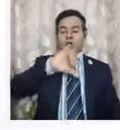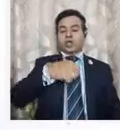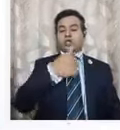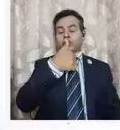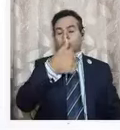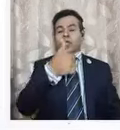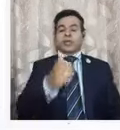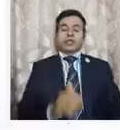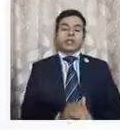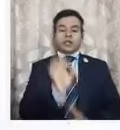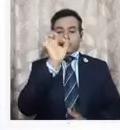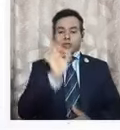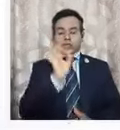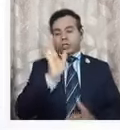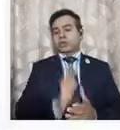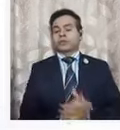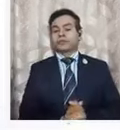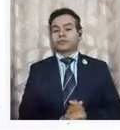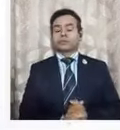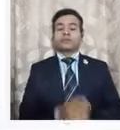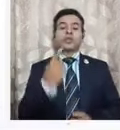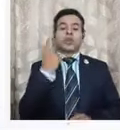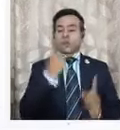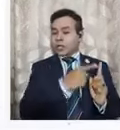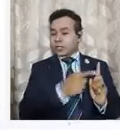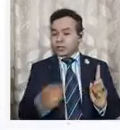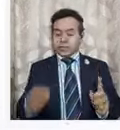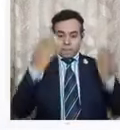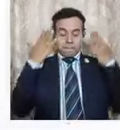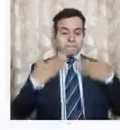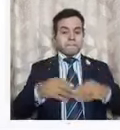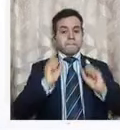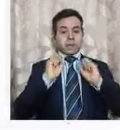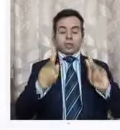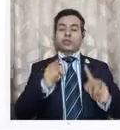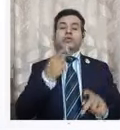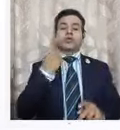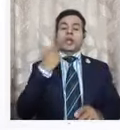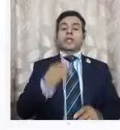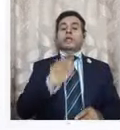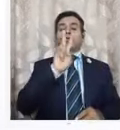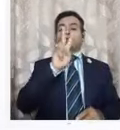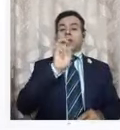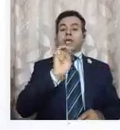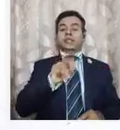1,41,801 জন এবং এ পর্যন্ত শনাক্তের হার 18.96%।